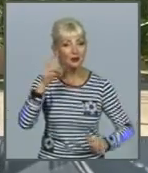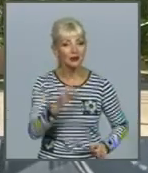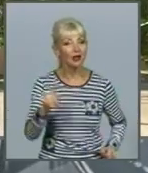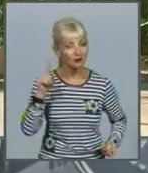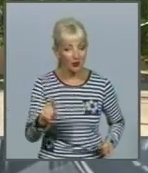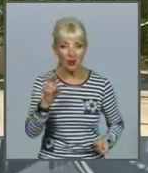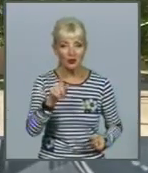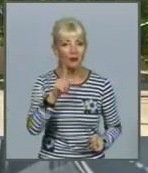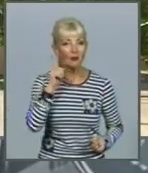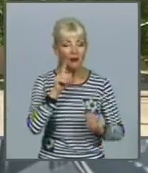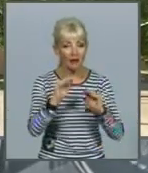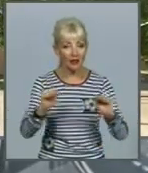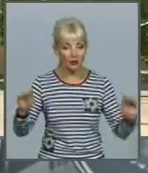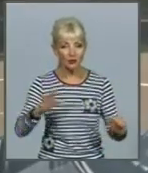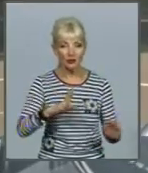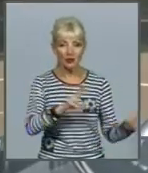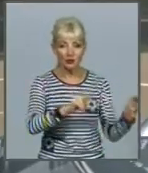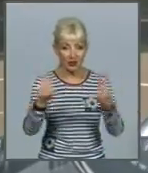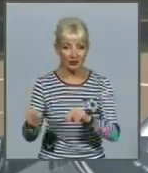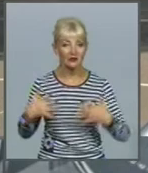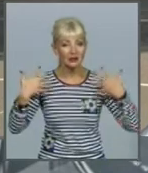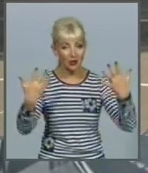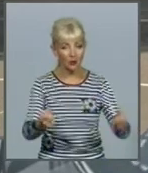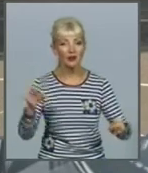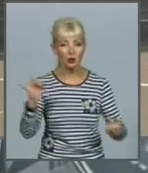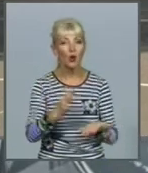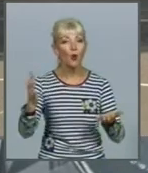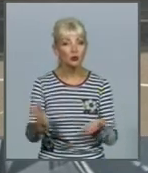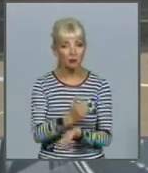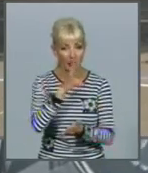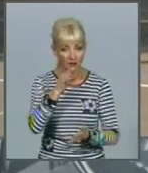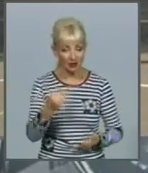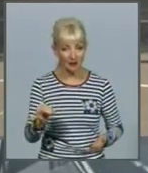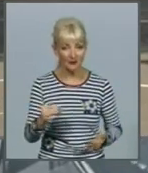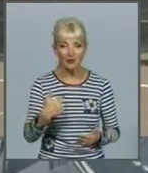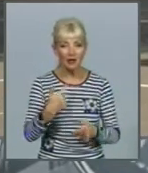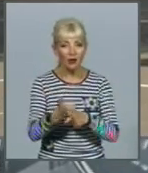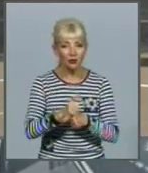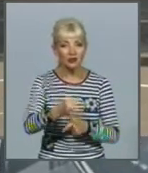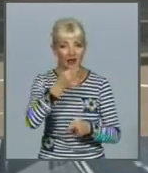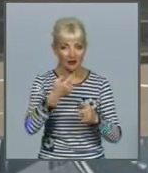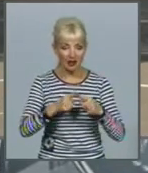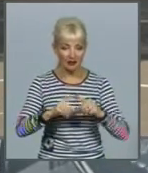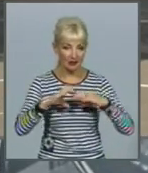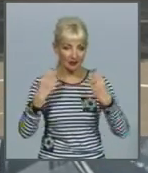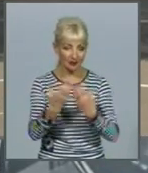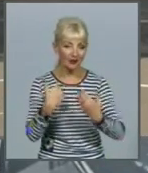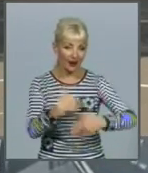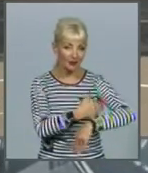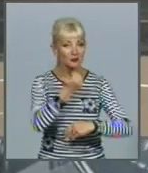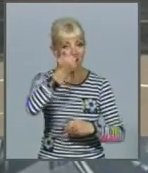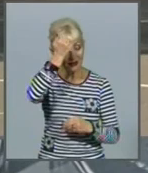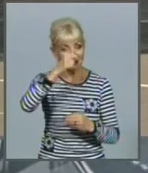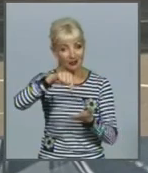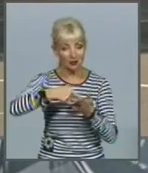была счастлива, здорова и успешна. Мне дуже подобається цей стадіон. Я хочу подякувати міській владі за такий чудовий подарунок. І